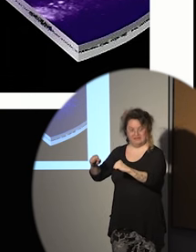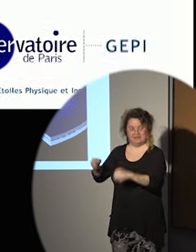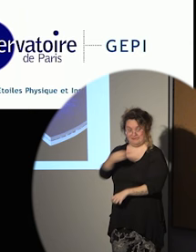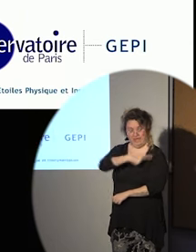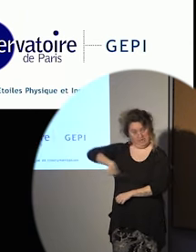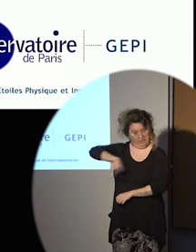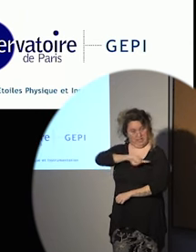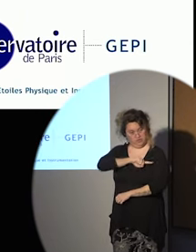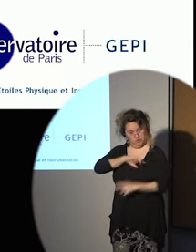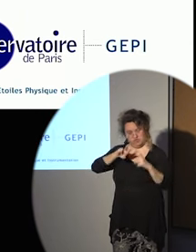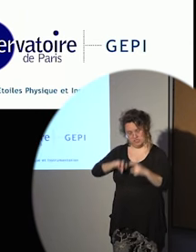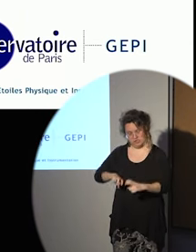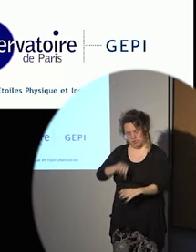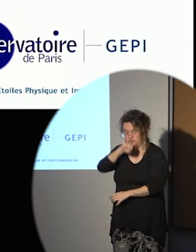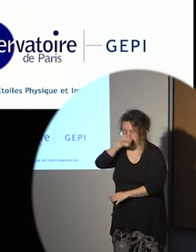friands.